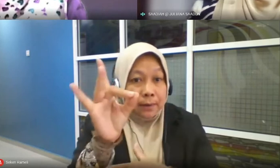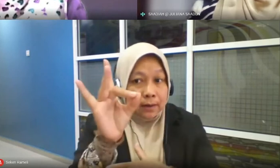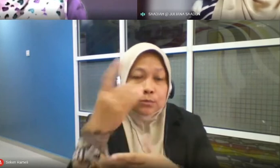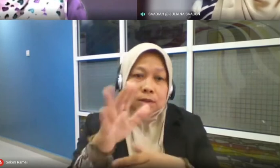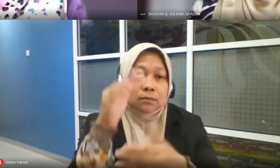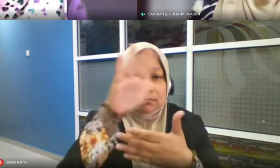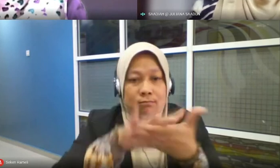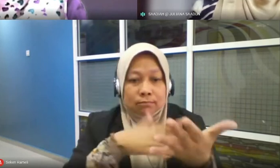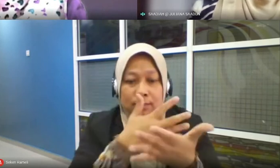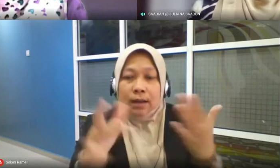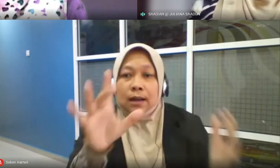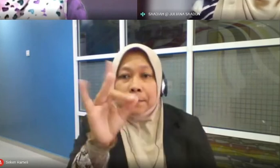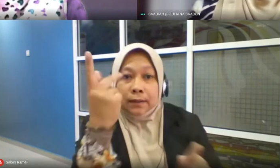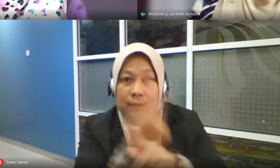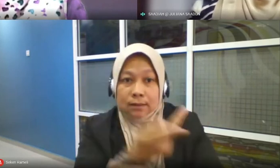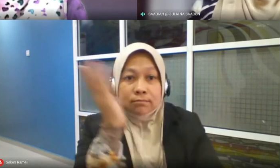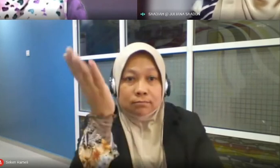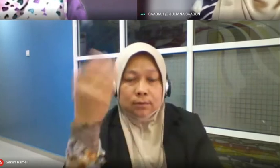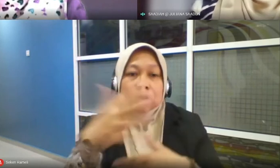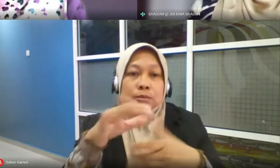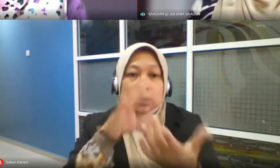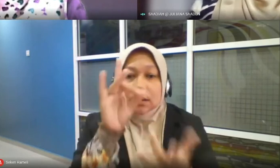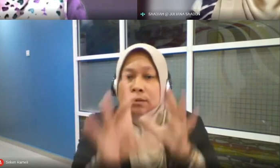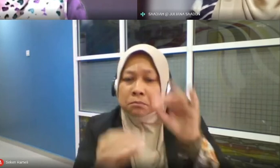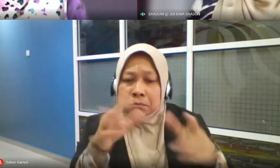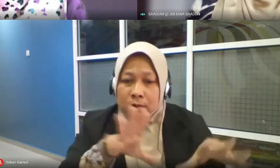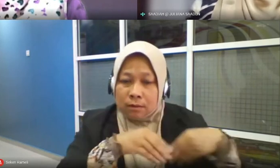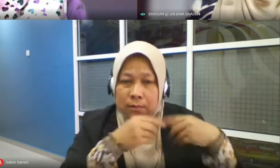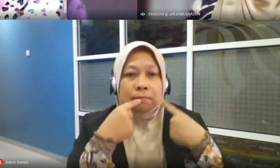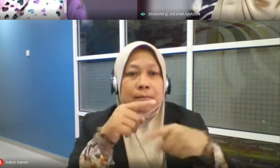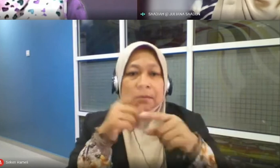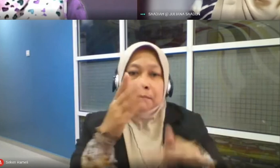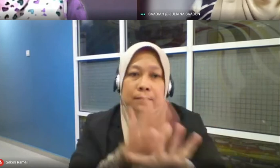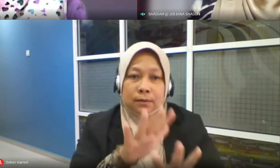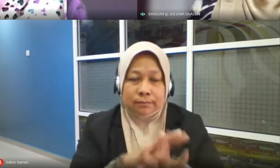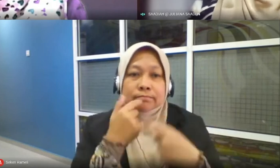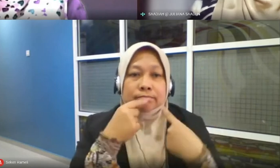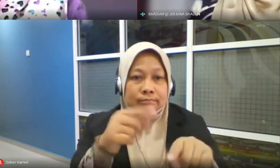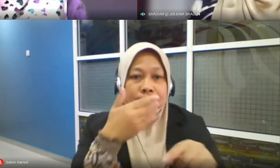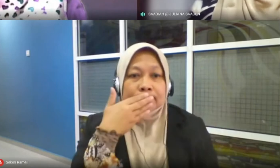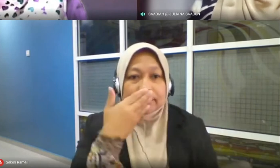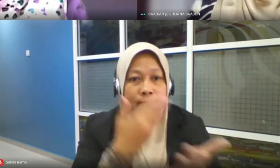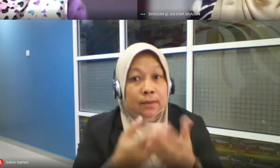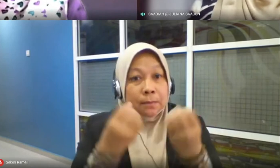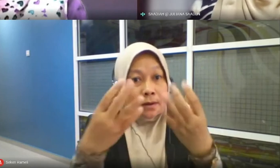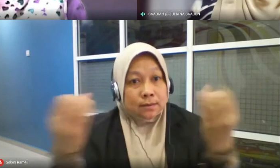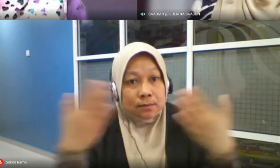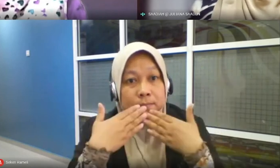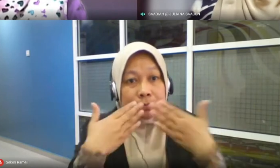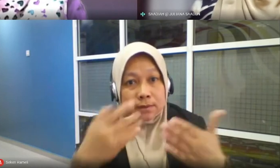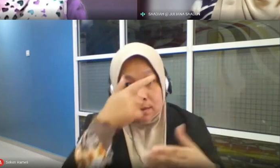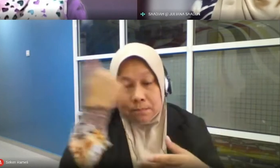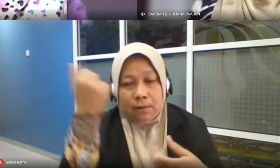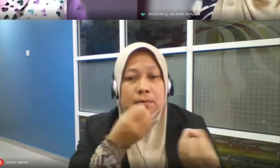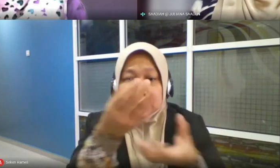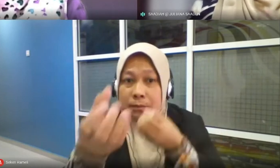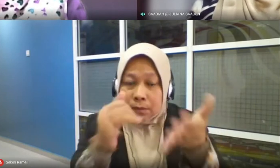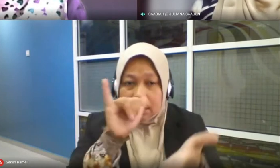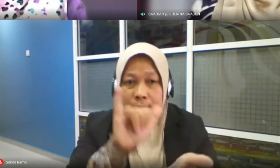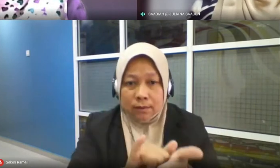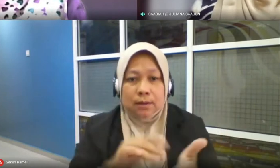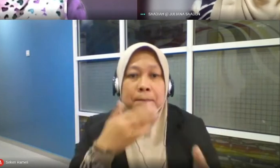siri telah berjaya ke udara dan kami telah menerima pelbagai respon yang sangat membina. Terima kasih banyak-banyak kerana input-input sebegini memberi